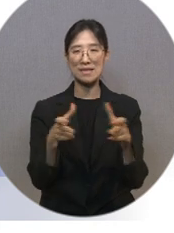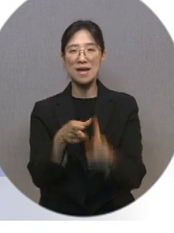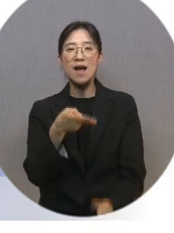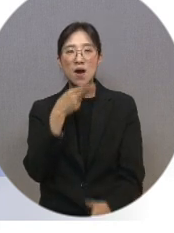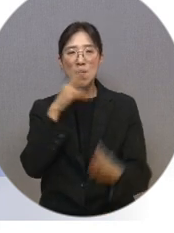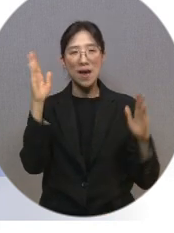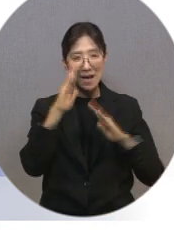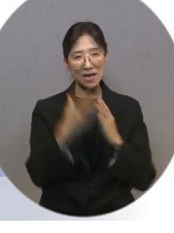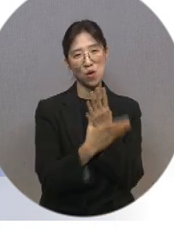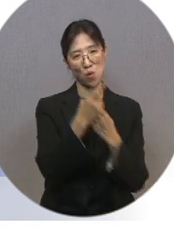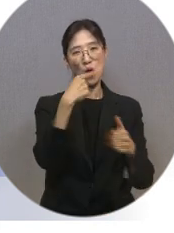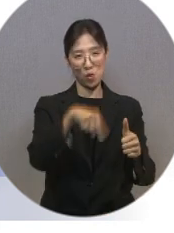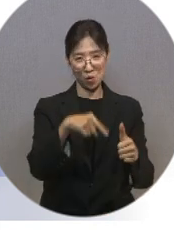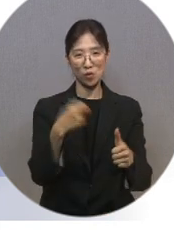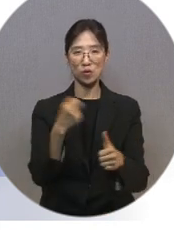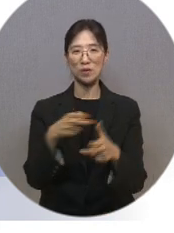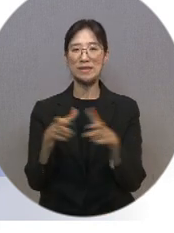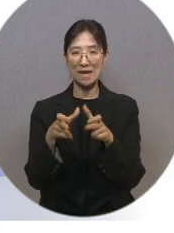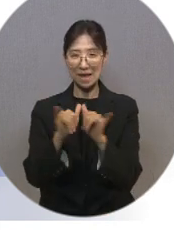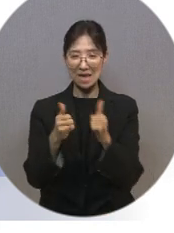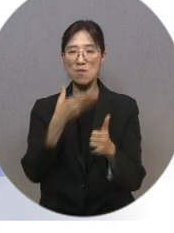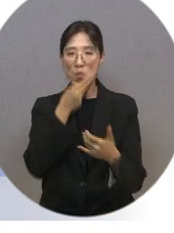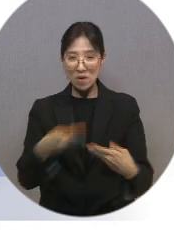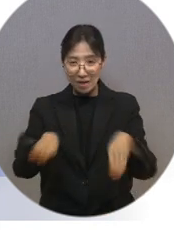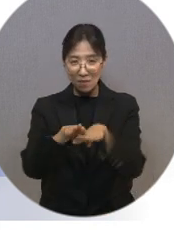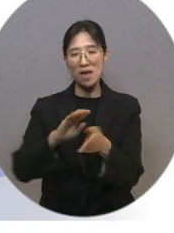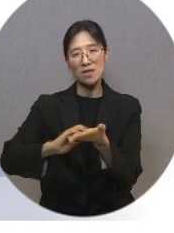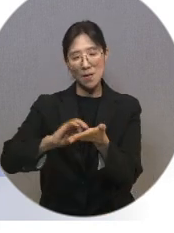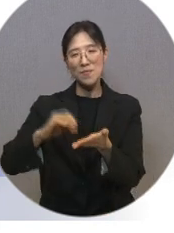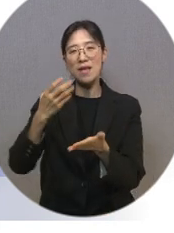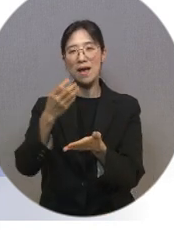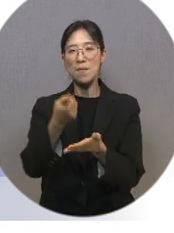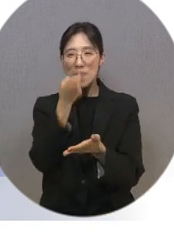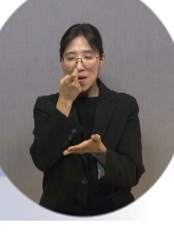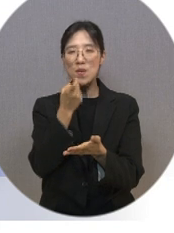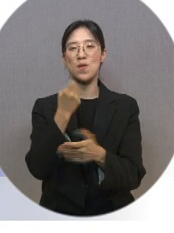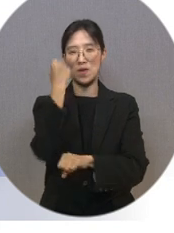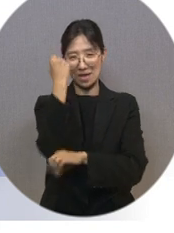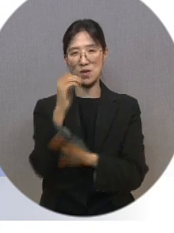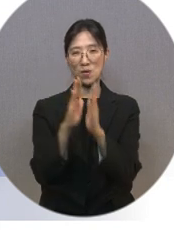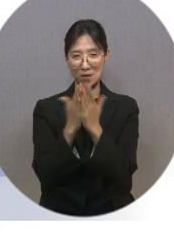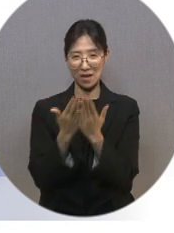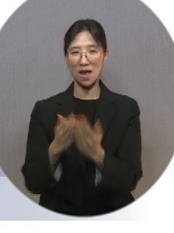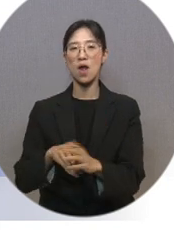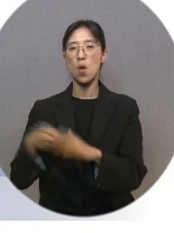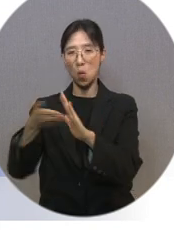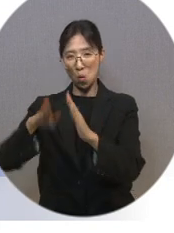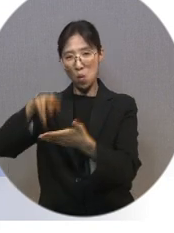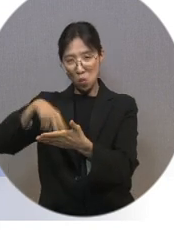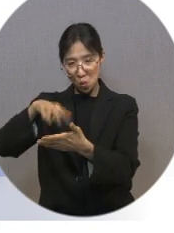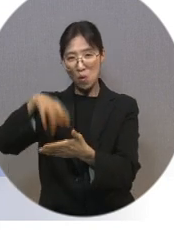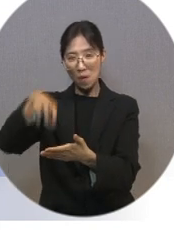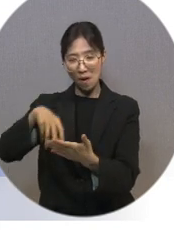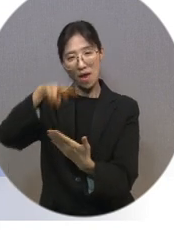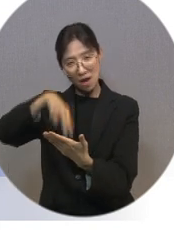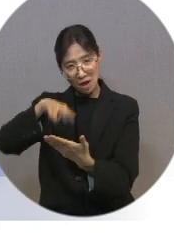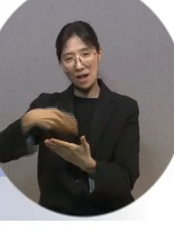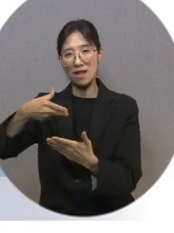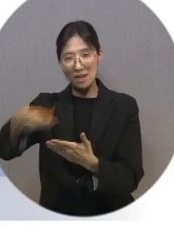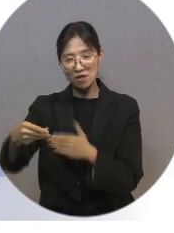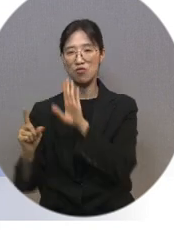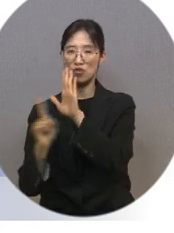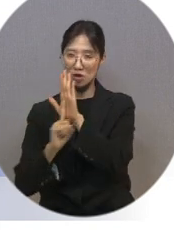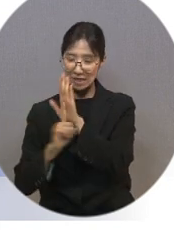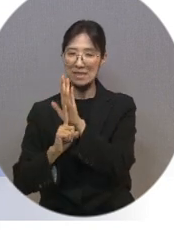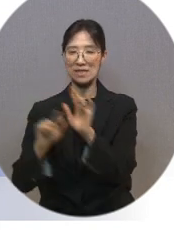비장애 학생의 통합 교육에 장애인 복지관은 점자 학습을 위한 기초 교재로이 공공도서관은 열람 대출과